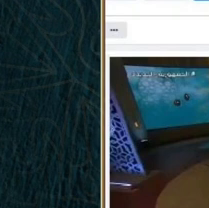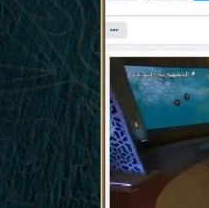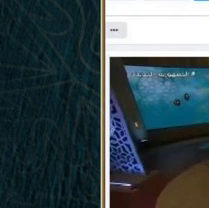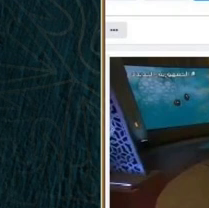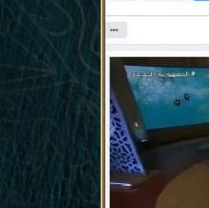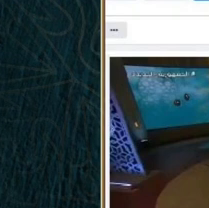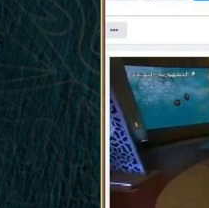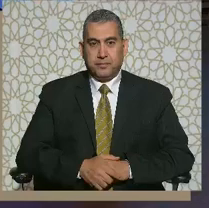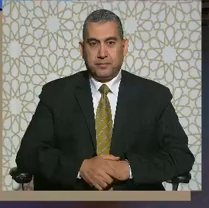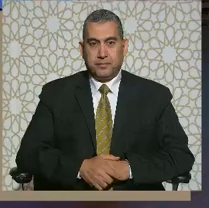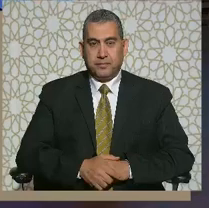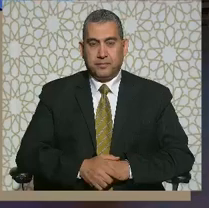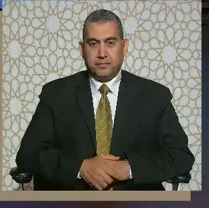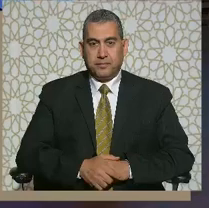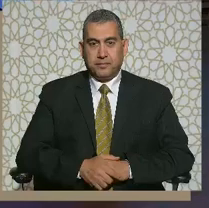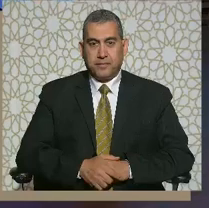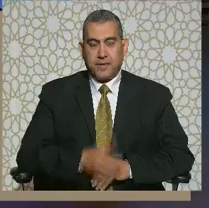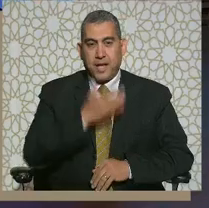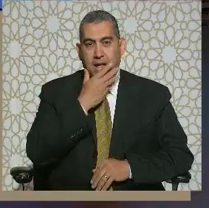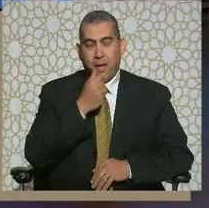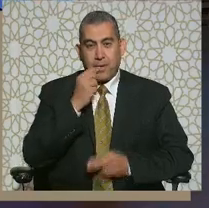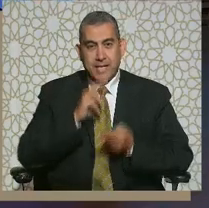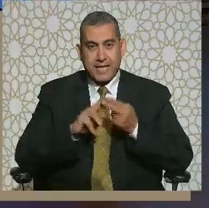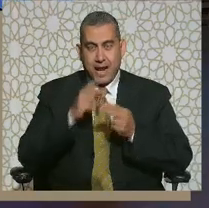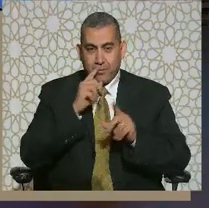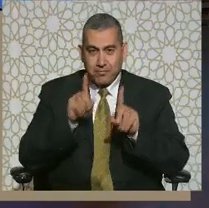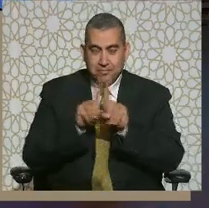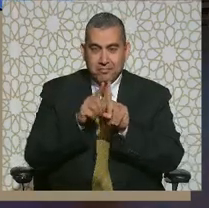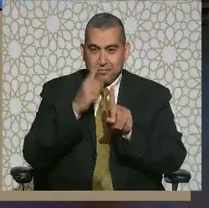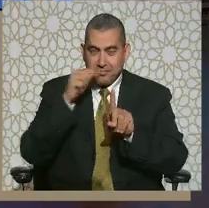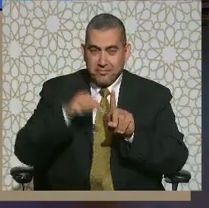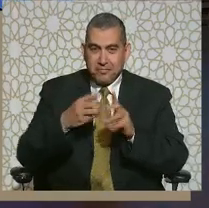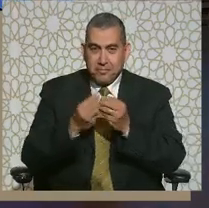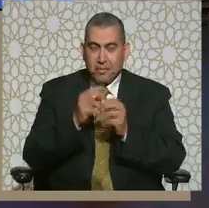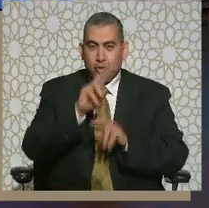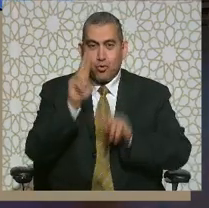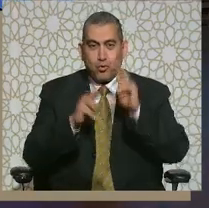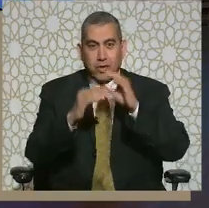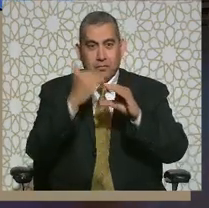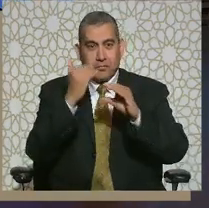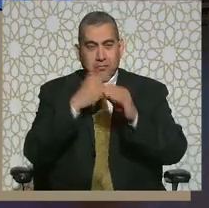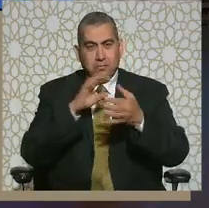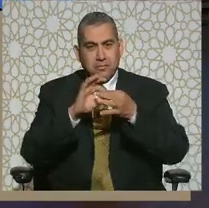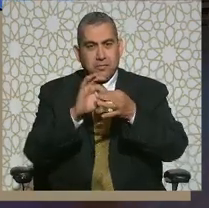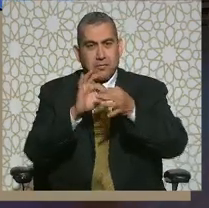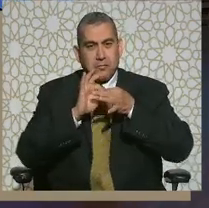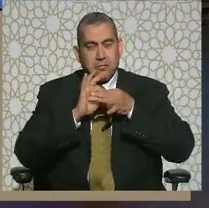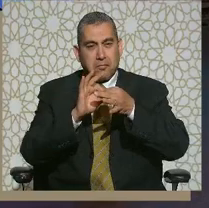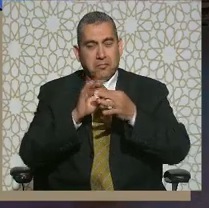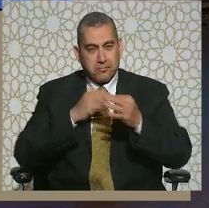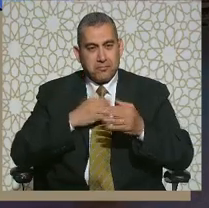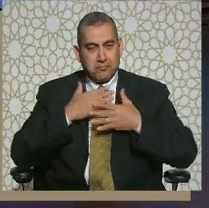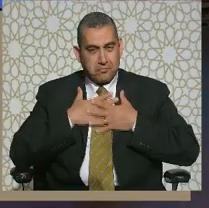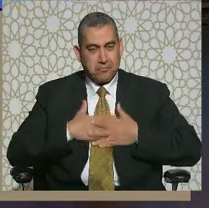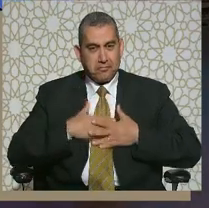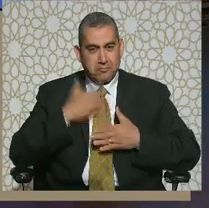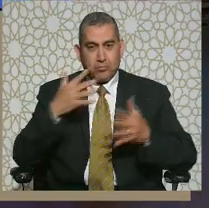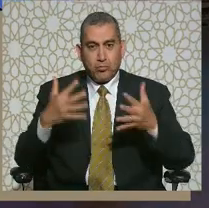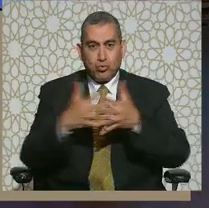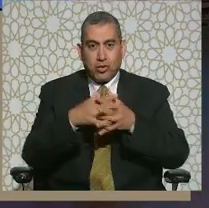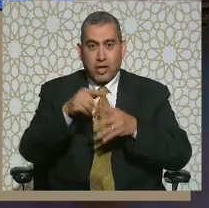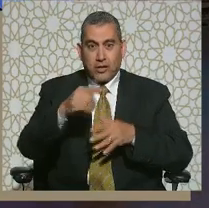الله على السلام ويا سلام على الانس اللي بيحصل لنا من اسئلتكم ومن تواصلكم معانا وكمان مع مشاركاتكم